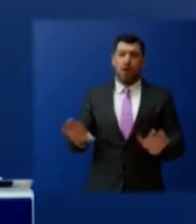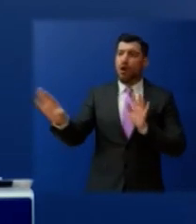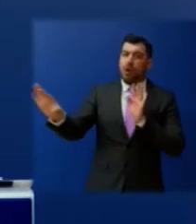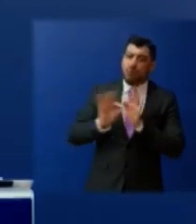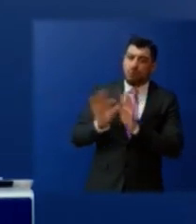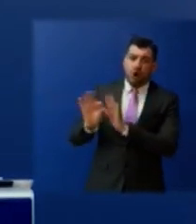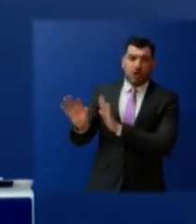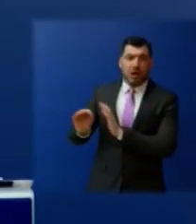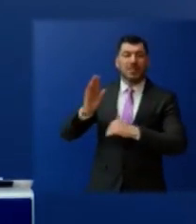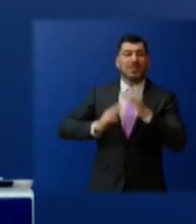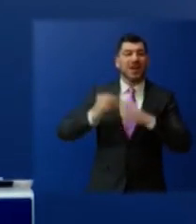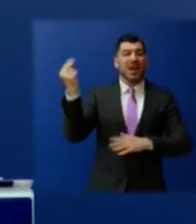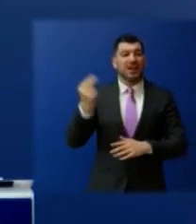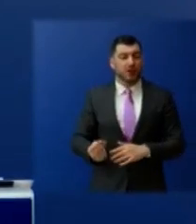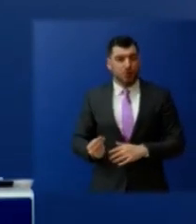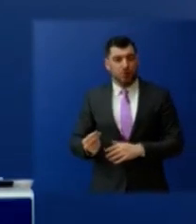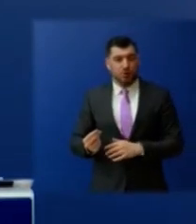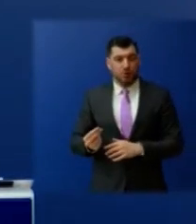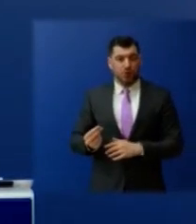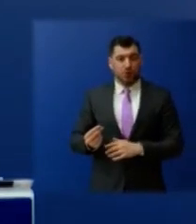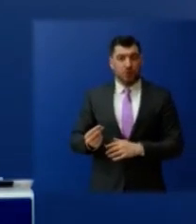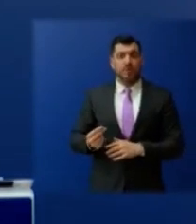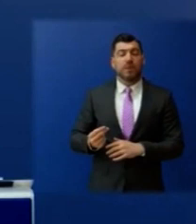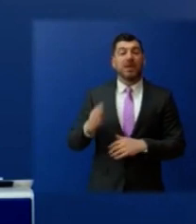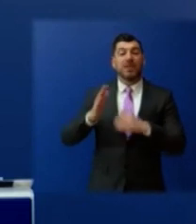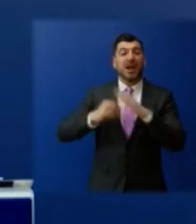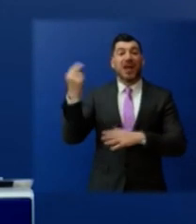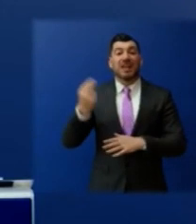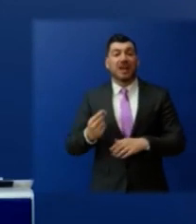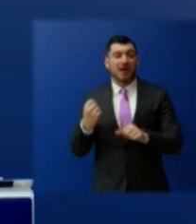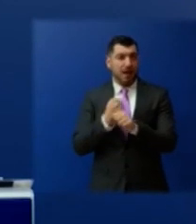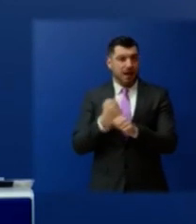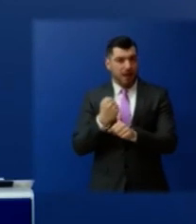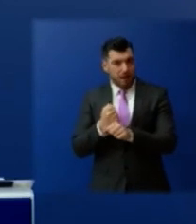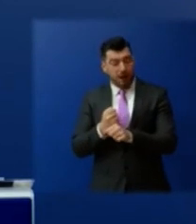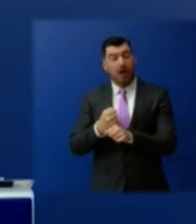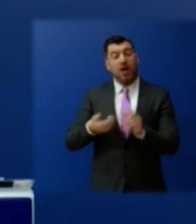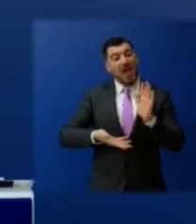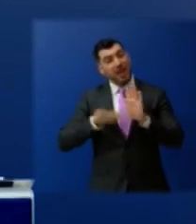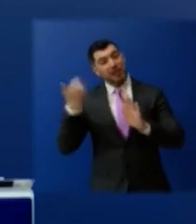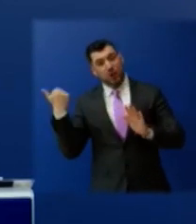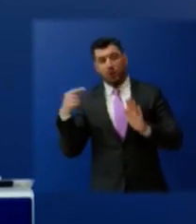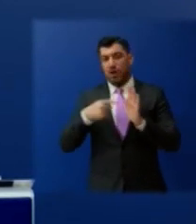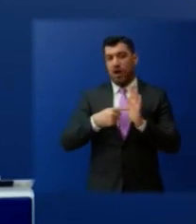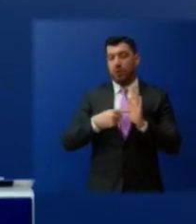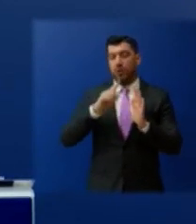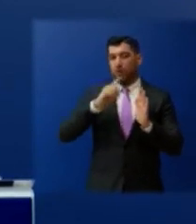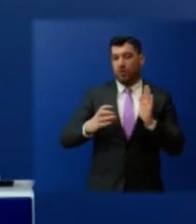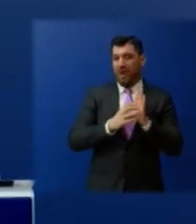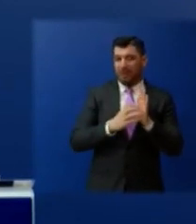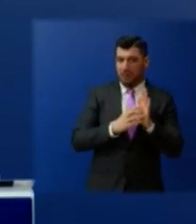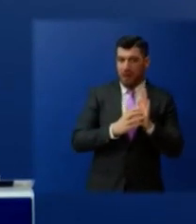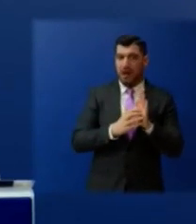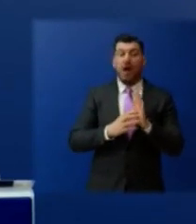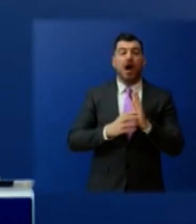όσο διαρκεί η κρίση και για το σκοπό αυτό θα αντλούμε, αλλά είχαμε σημειώσει ότι δεν θα παραβιάζουμε τα δημοσιονομικά